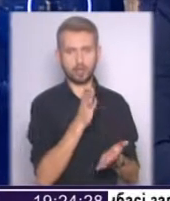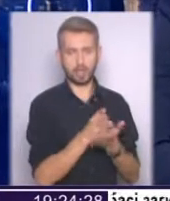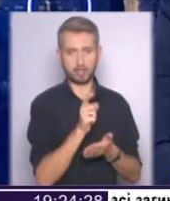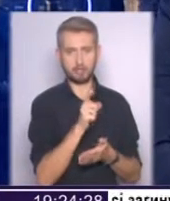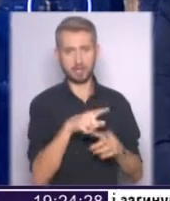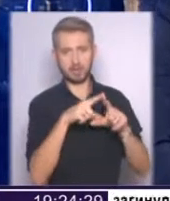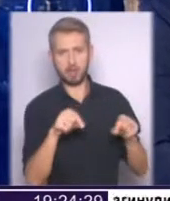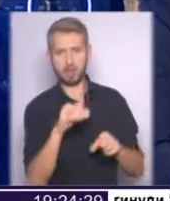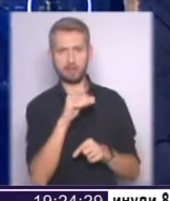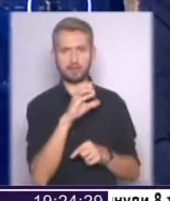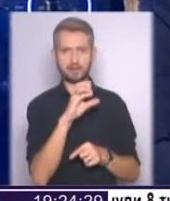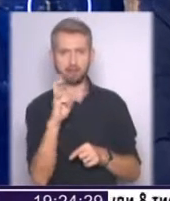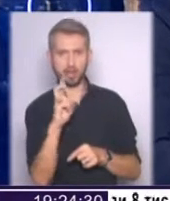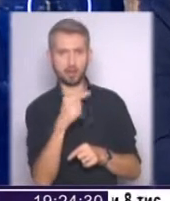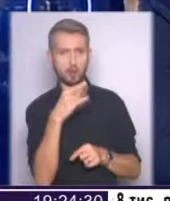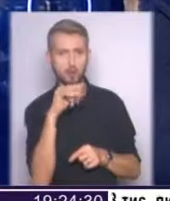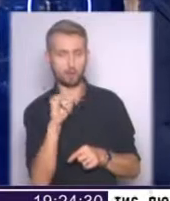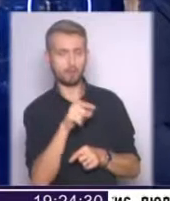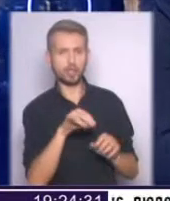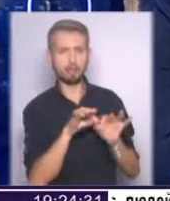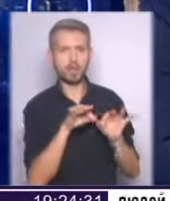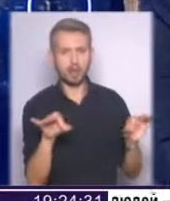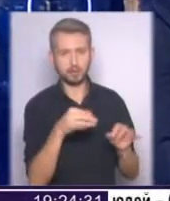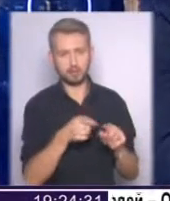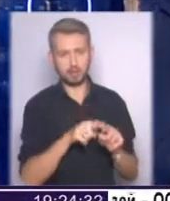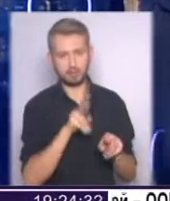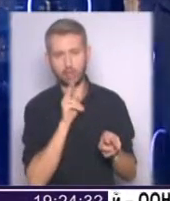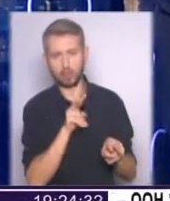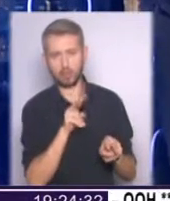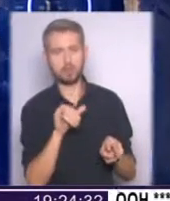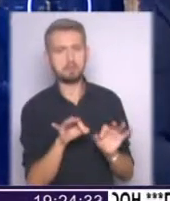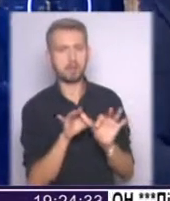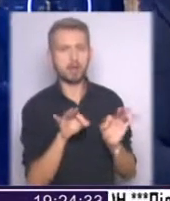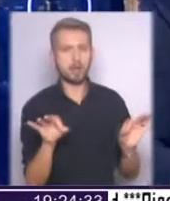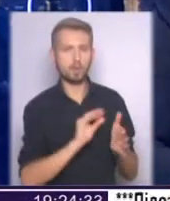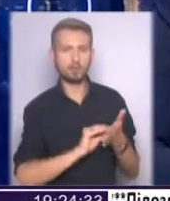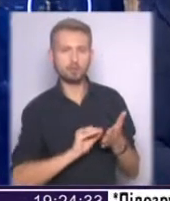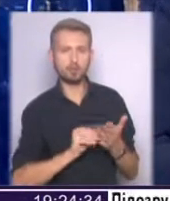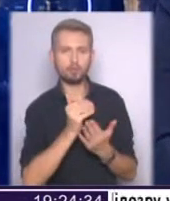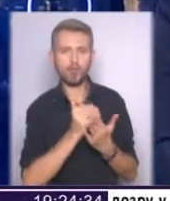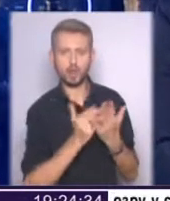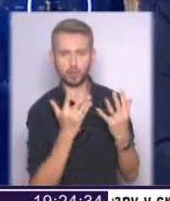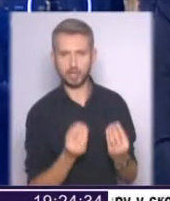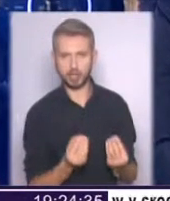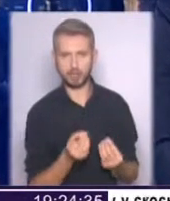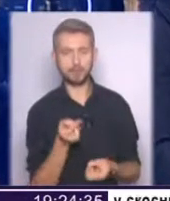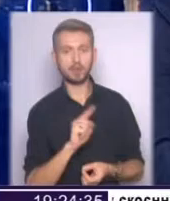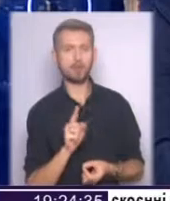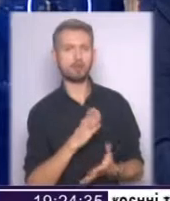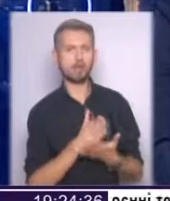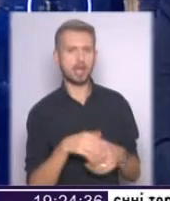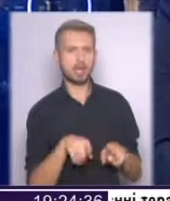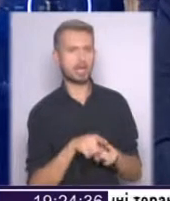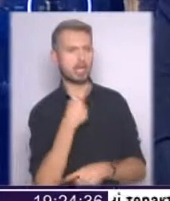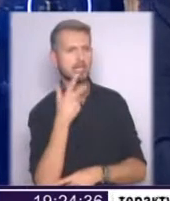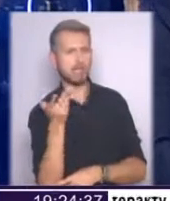ФСБ і з ГРУ, вони прекрасно за цим всім наглядають і прекрасно виписують їм порядок денний. І те, що є оці заяви, знаєте,